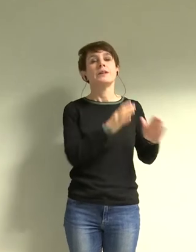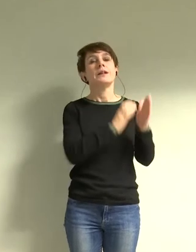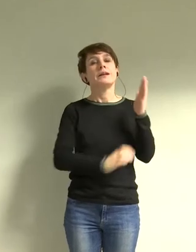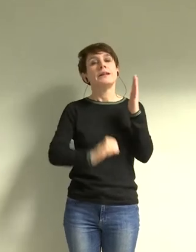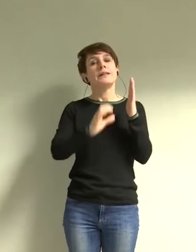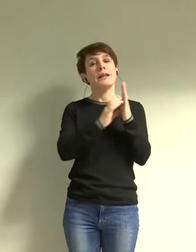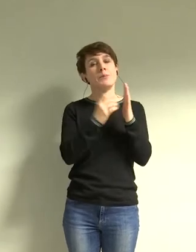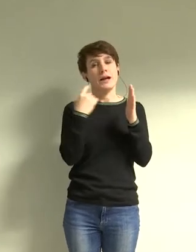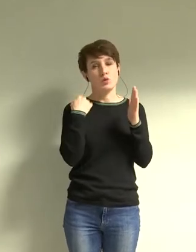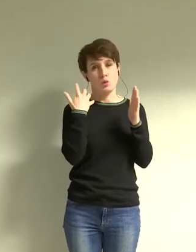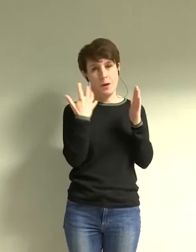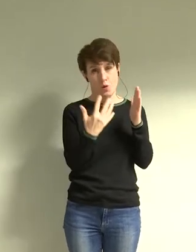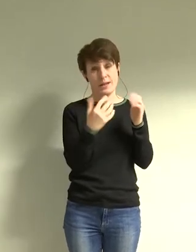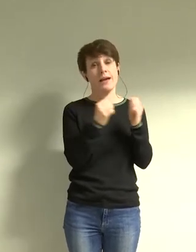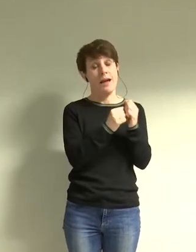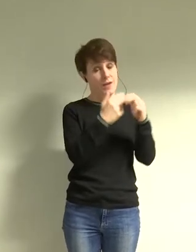ainsi